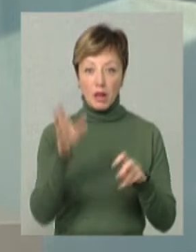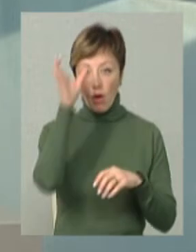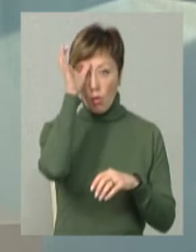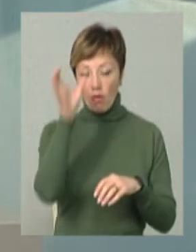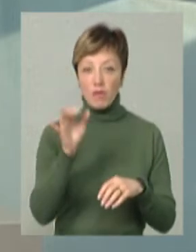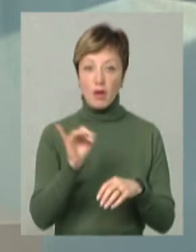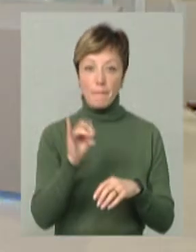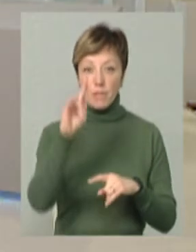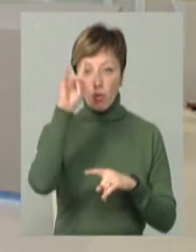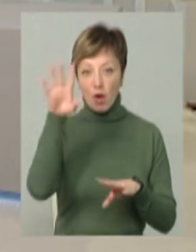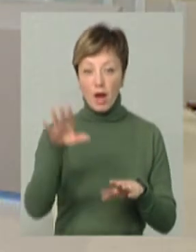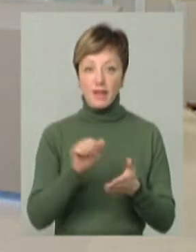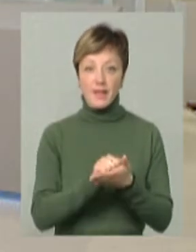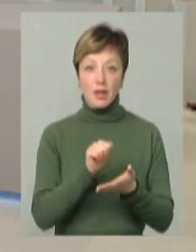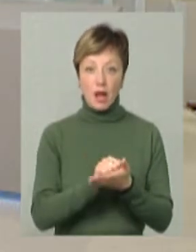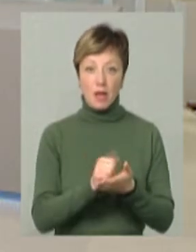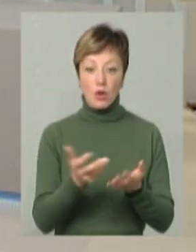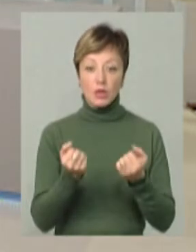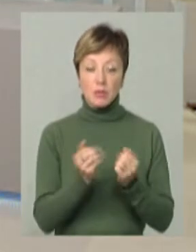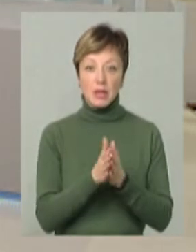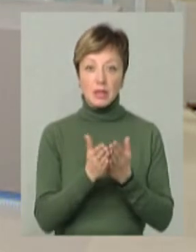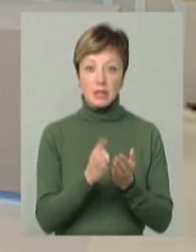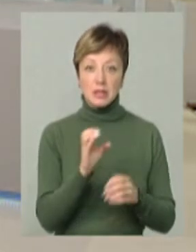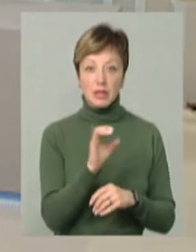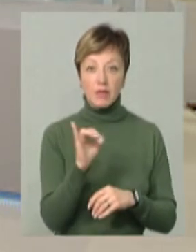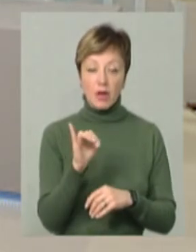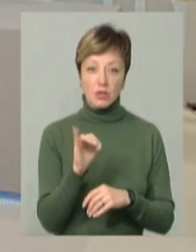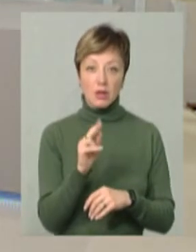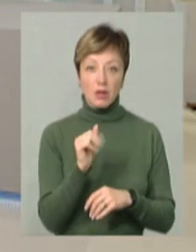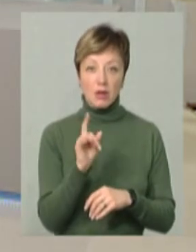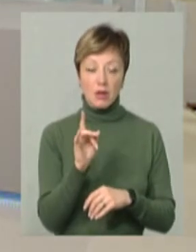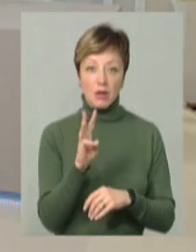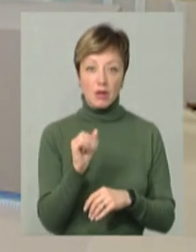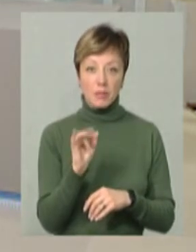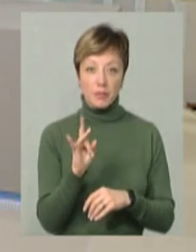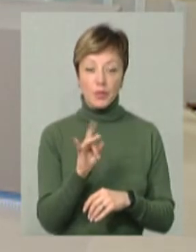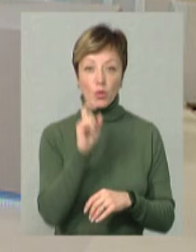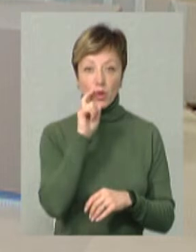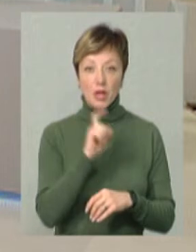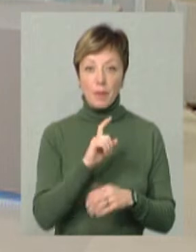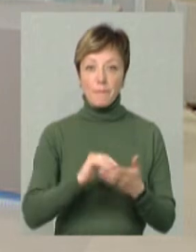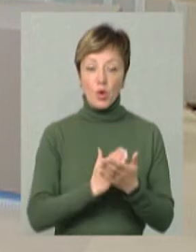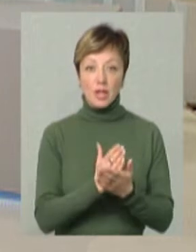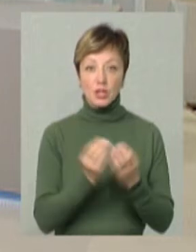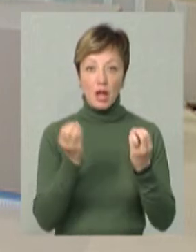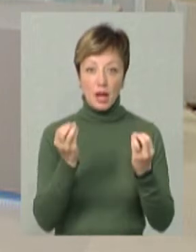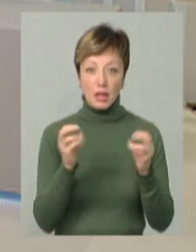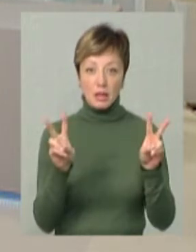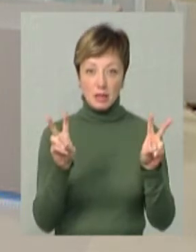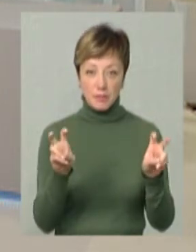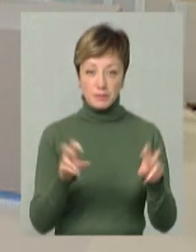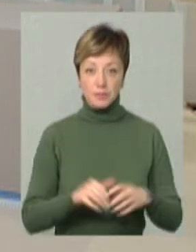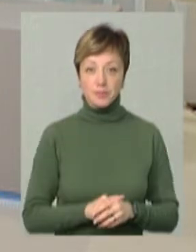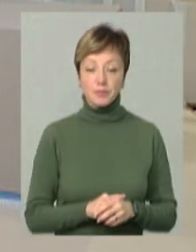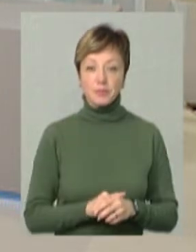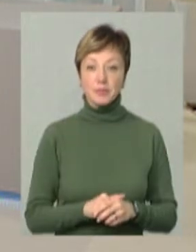«Наукове та науково-популярне видання» отримала книга Сергія Івановича «Крамар. Україна. Політична еліта. Булава або